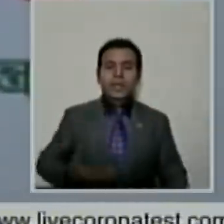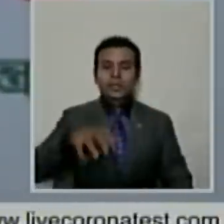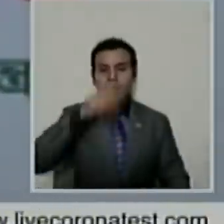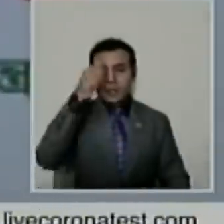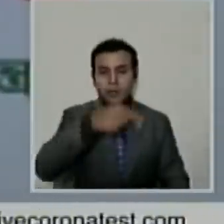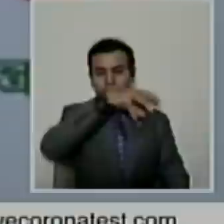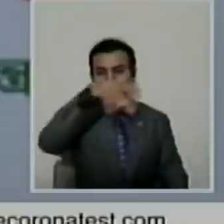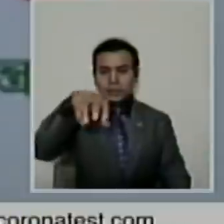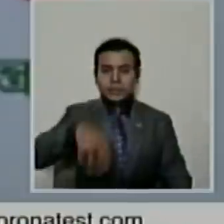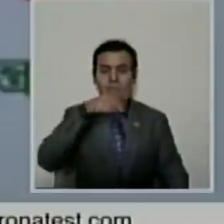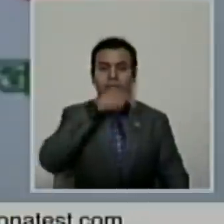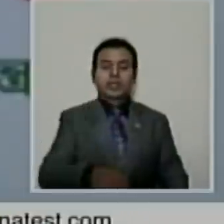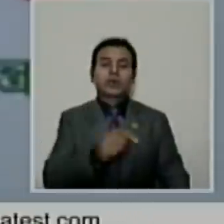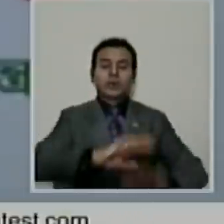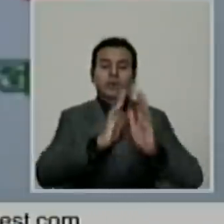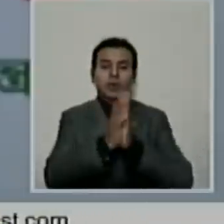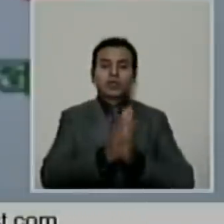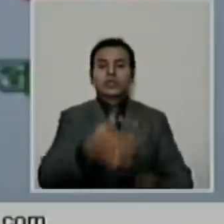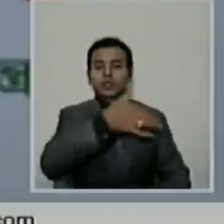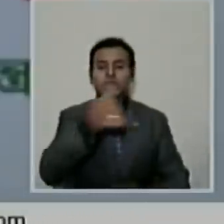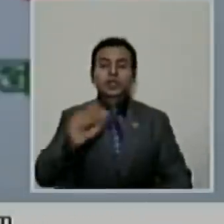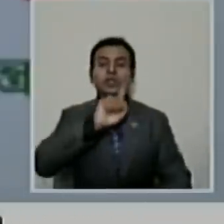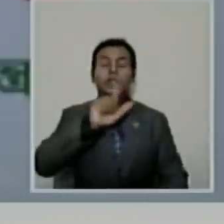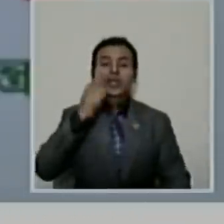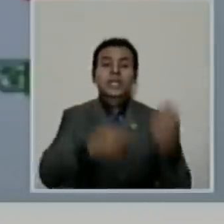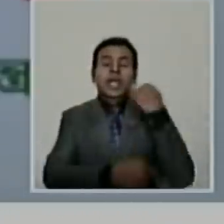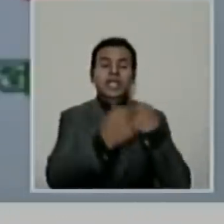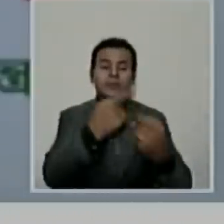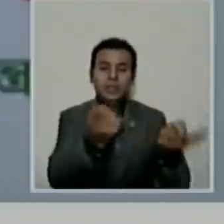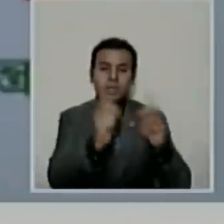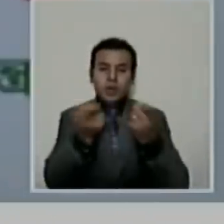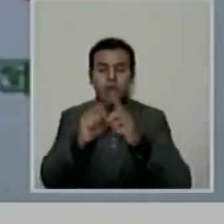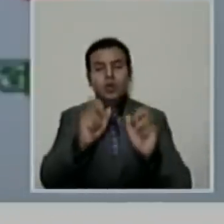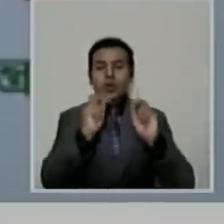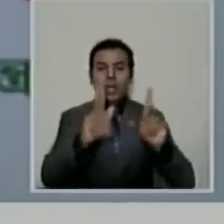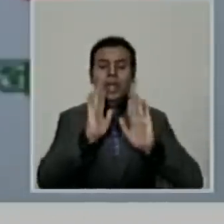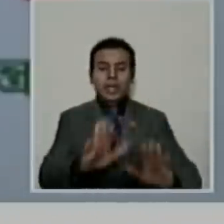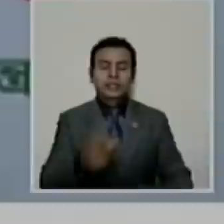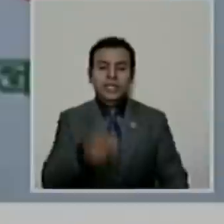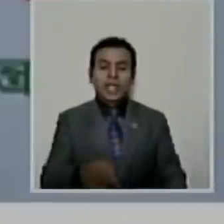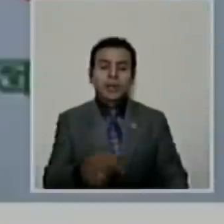এর মাধ্যমে তাৎক্ষণিকভাবে কোয়ারেন্টাইন সেবা প্রদান করা যায় 31,165 জন।